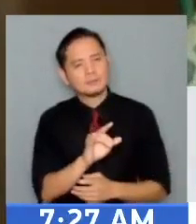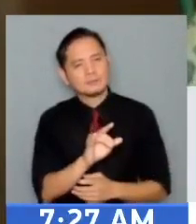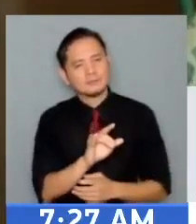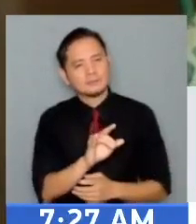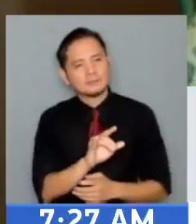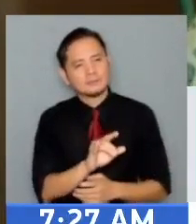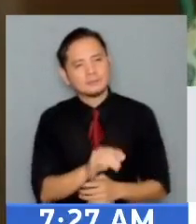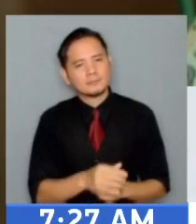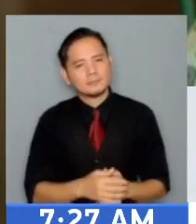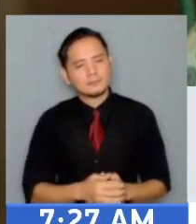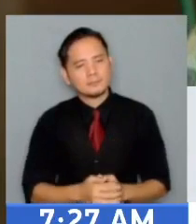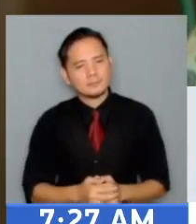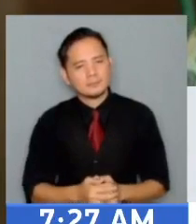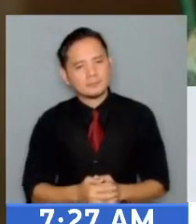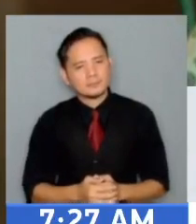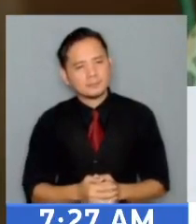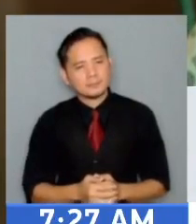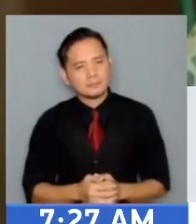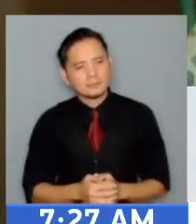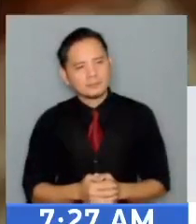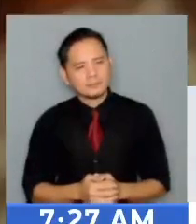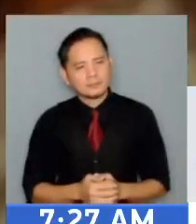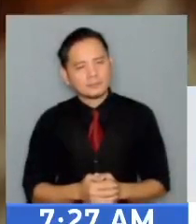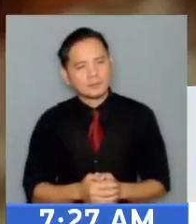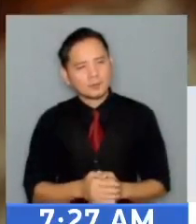Makita ko na mabot mo yung mga pangarap mo.